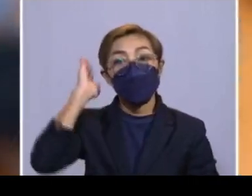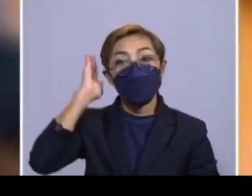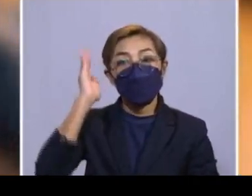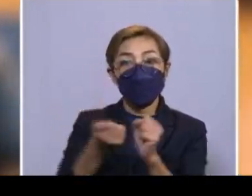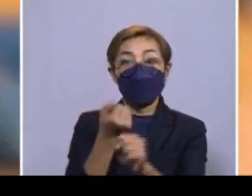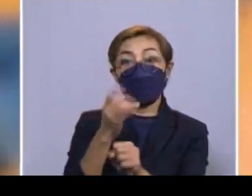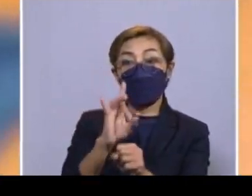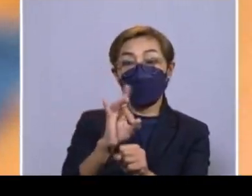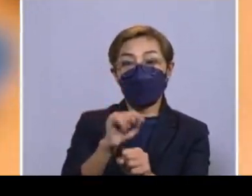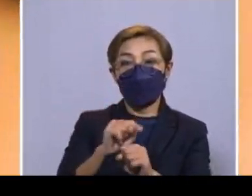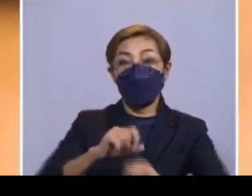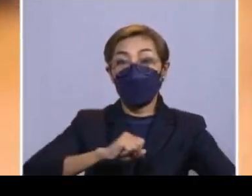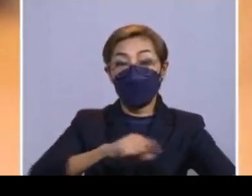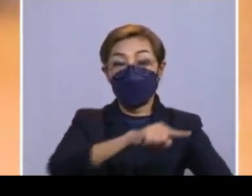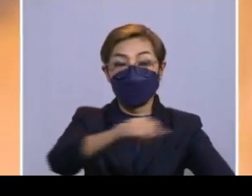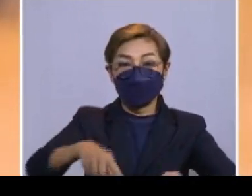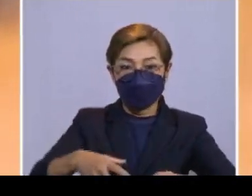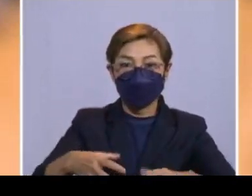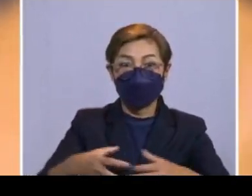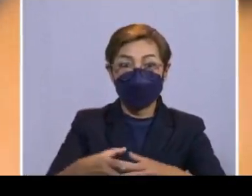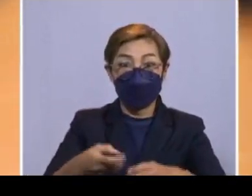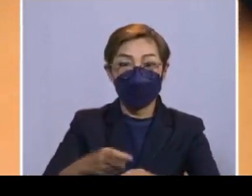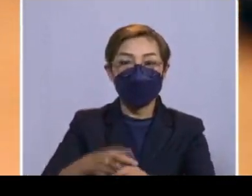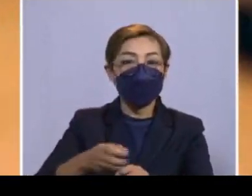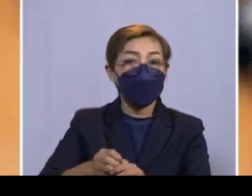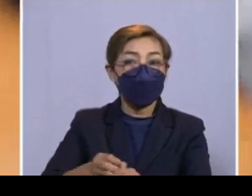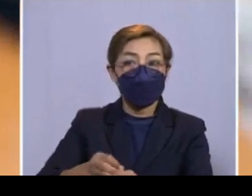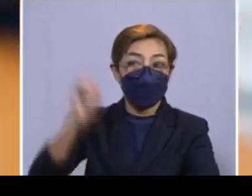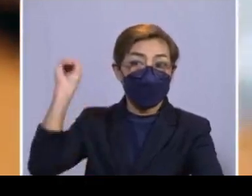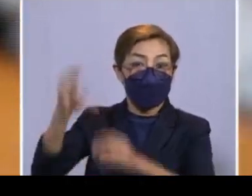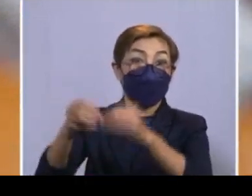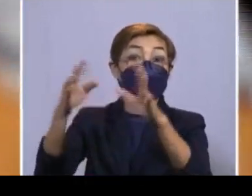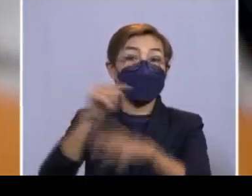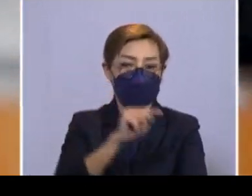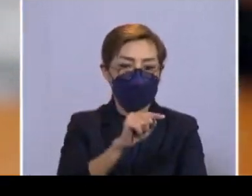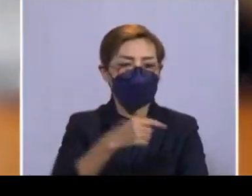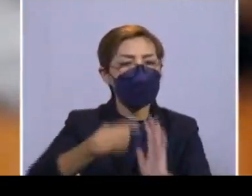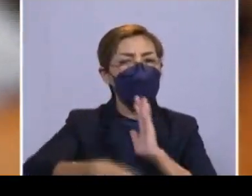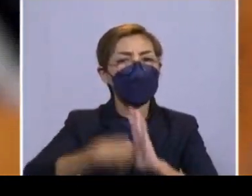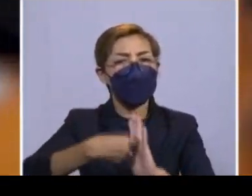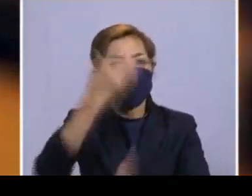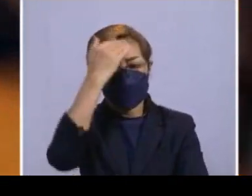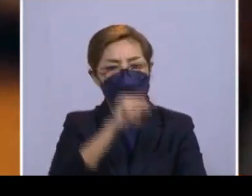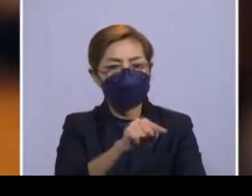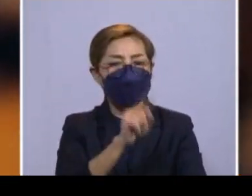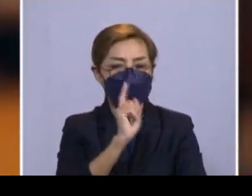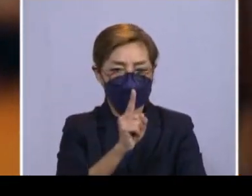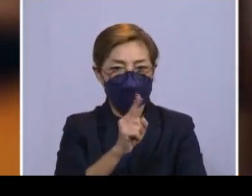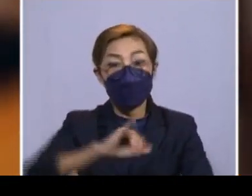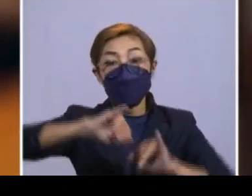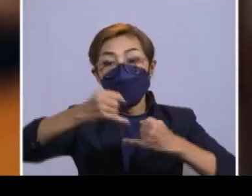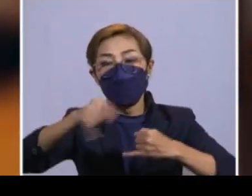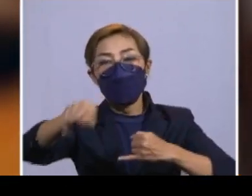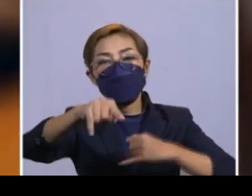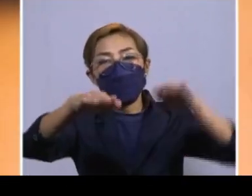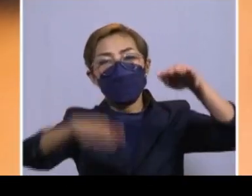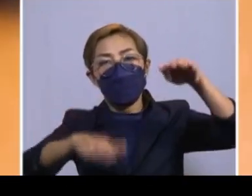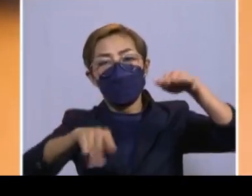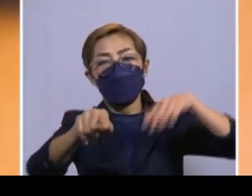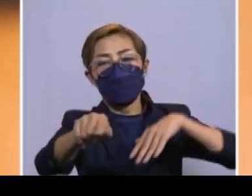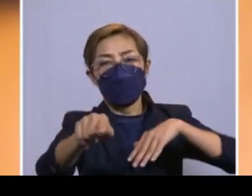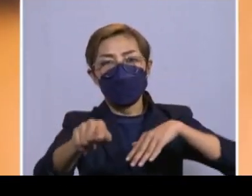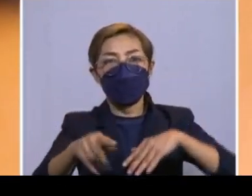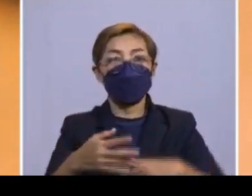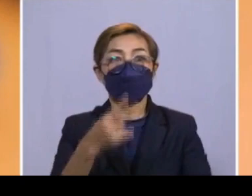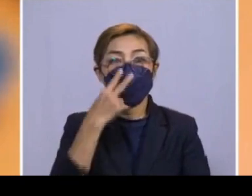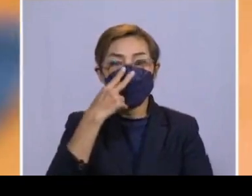ปีหนึ่งในมือปาระเบิดเนี่ยเขาบอกว่าชนวนเหตุในการปาระเบิดครั้งนี้มาจากคู่อริที่เป็นรุ่นน้องมี